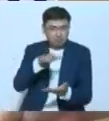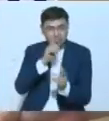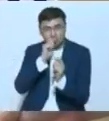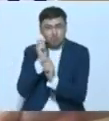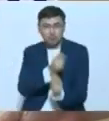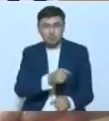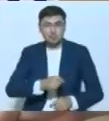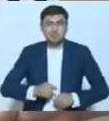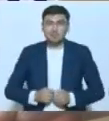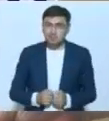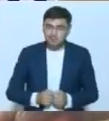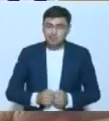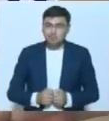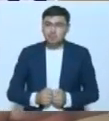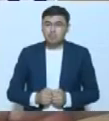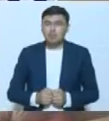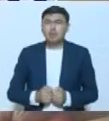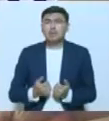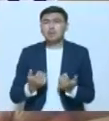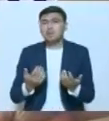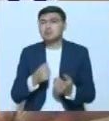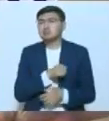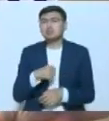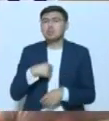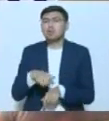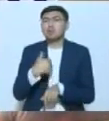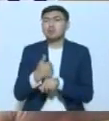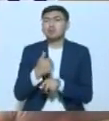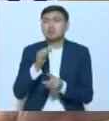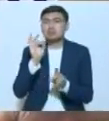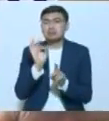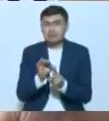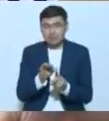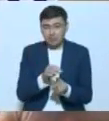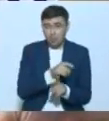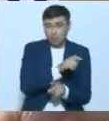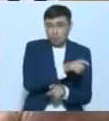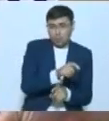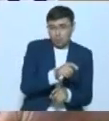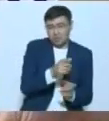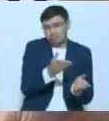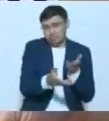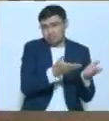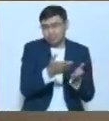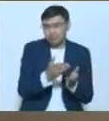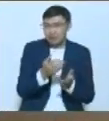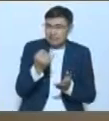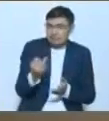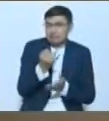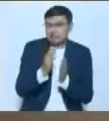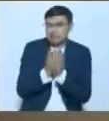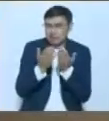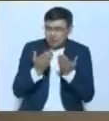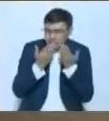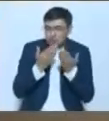Енді осы негізгісі осы оқырмандарды оқуға, кітаптарды қызықтыру.